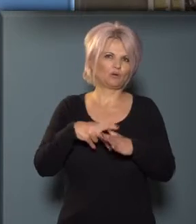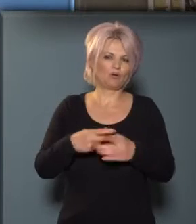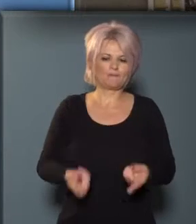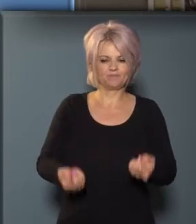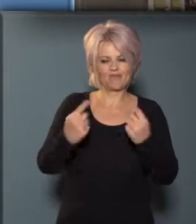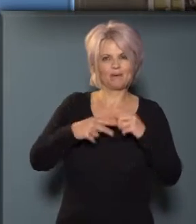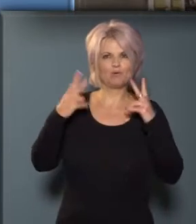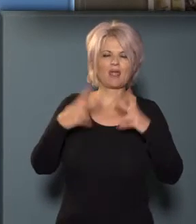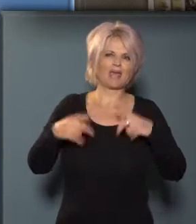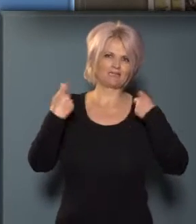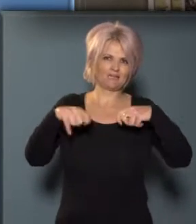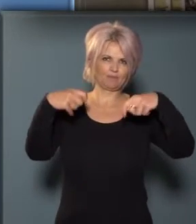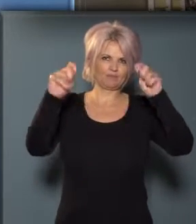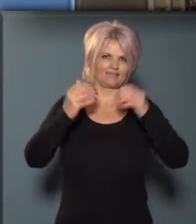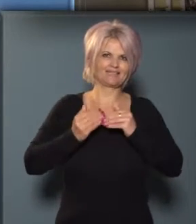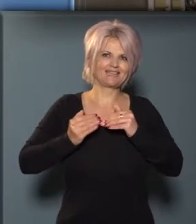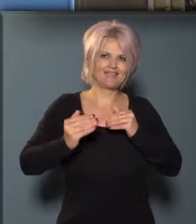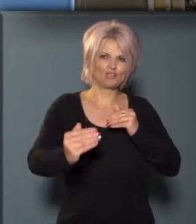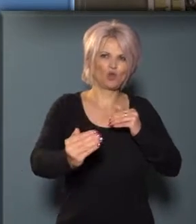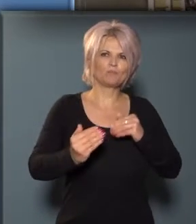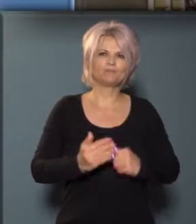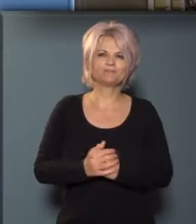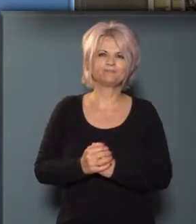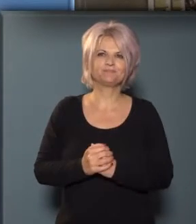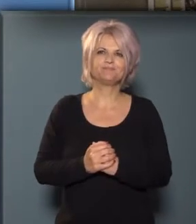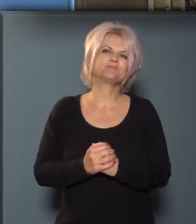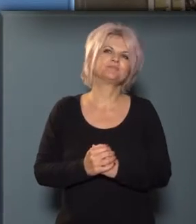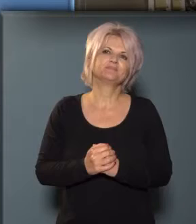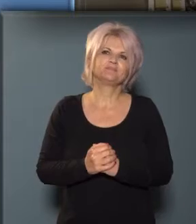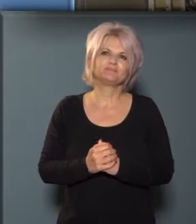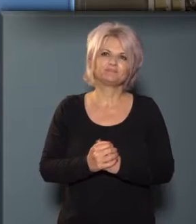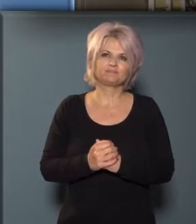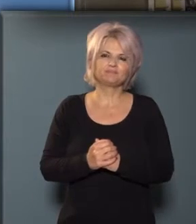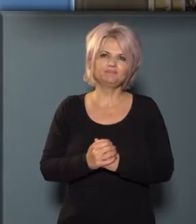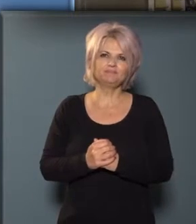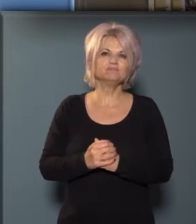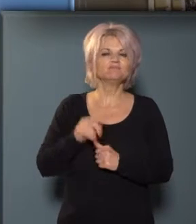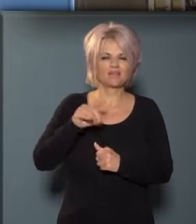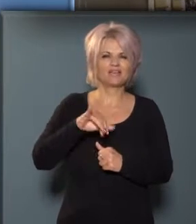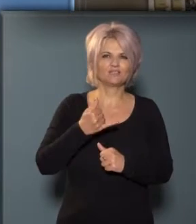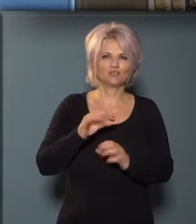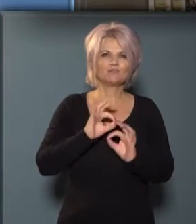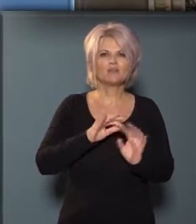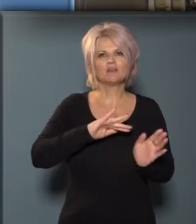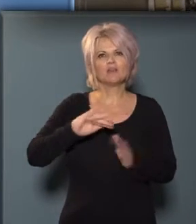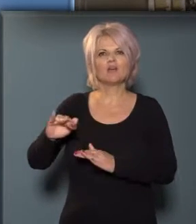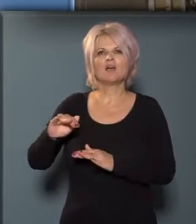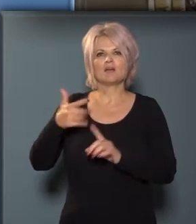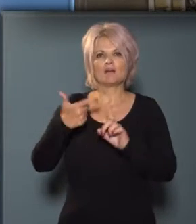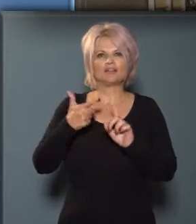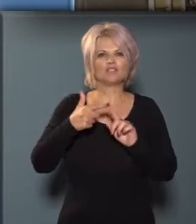lehet építkezni a későbbiekben, úgyhogy természetesen ez is megvan. A másik az, hogy feladatvégzés,